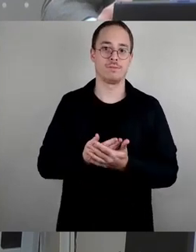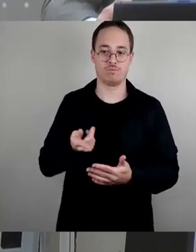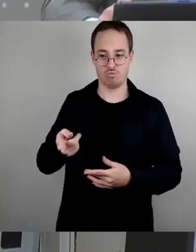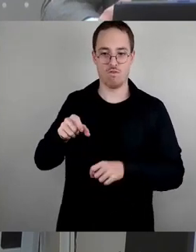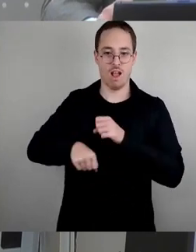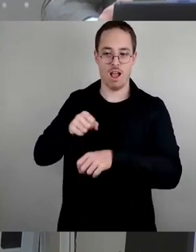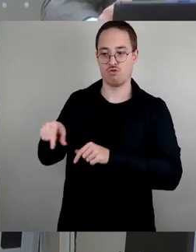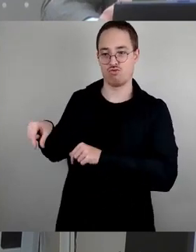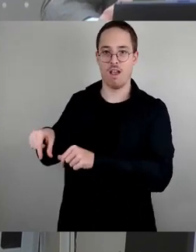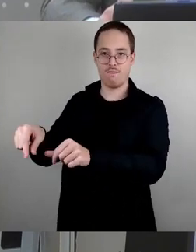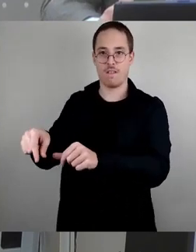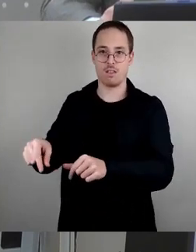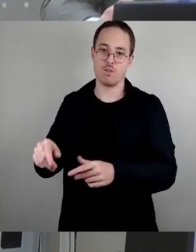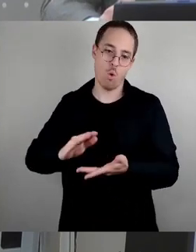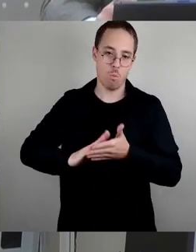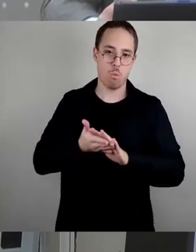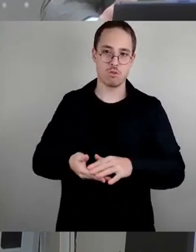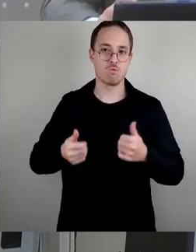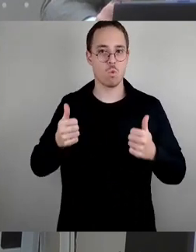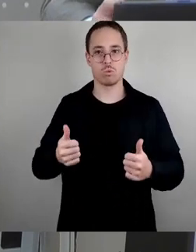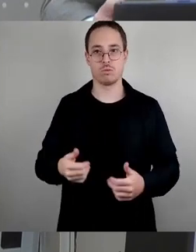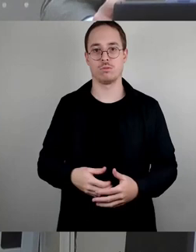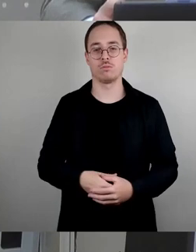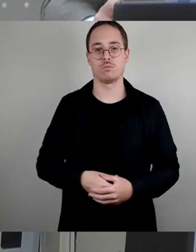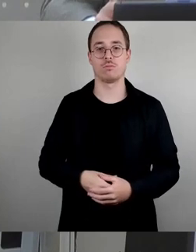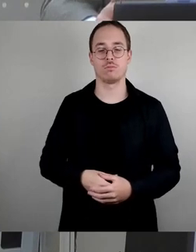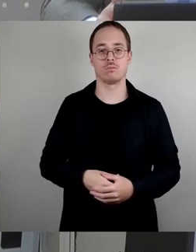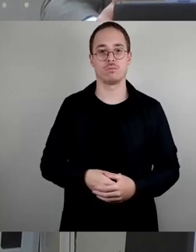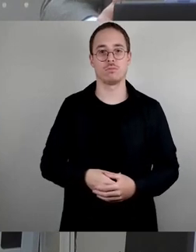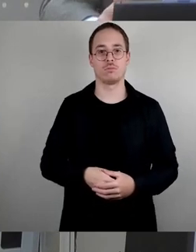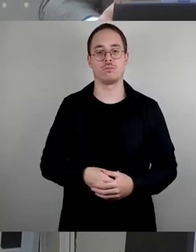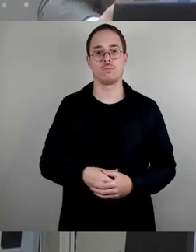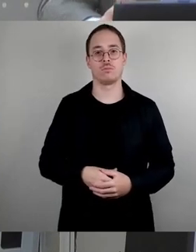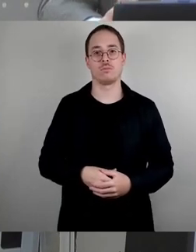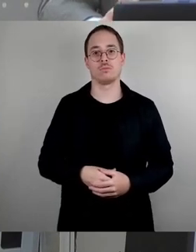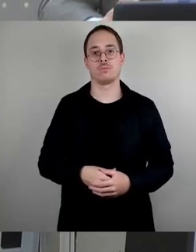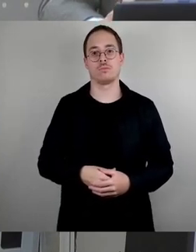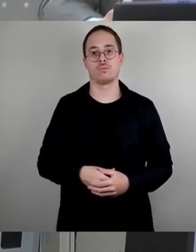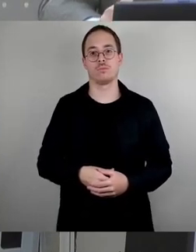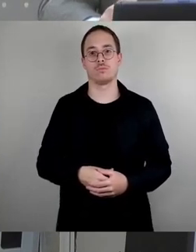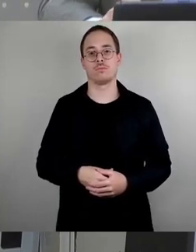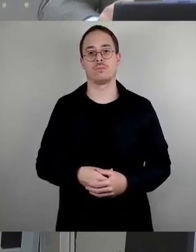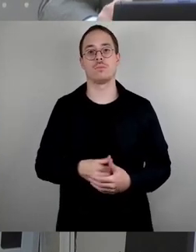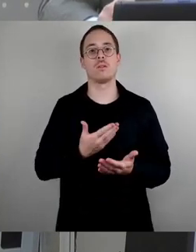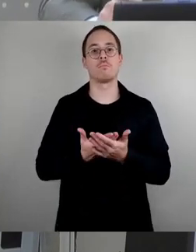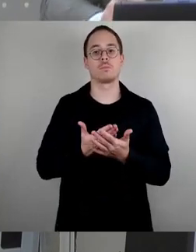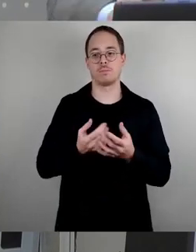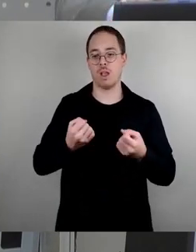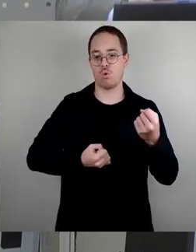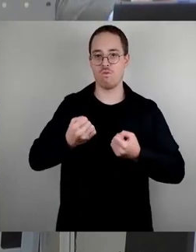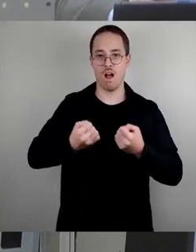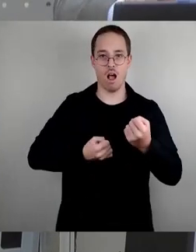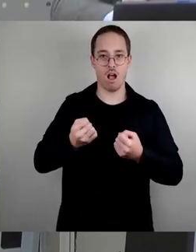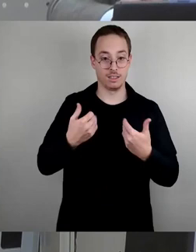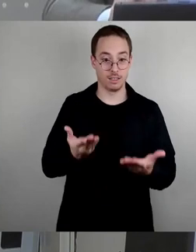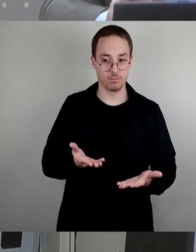meine, wenn man mit dem Fahrrad unterwegs ist, es gibt jetzt schon Autofahrer, die einen, würde man sagen, auch anbrüllen aus einem offenen Fenster,